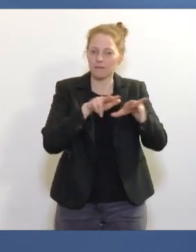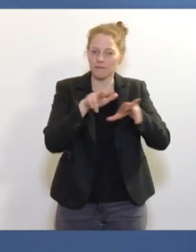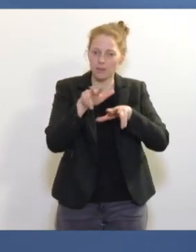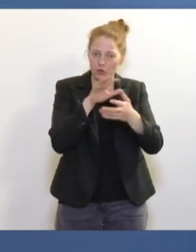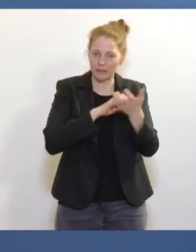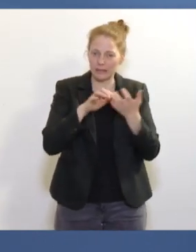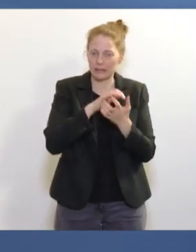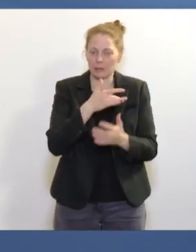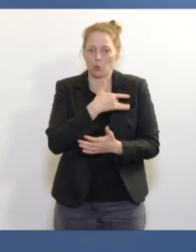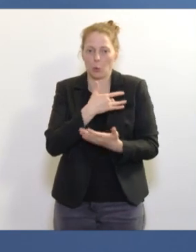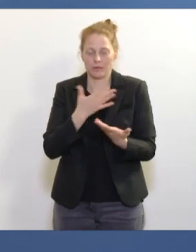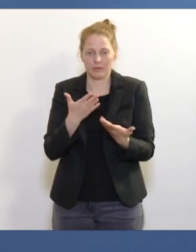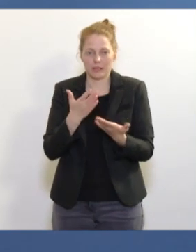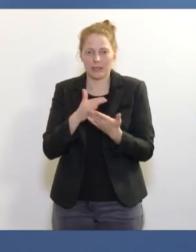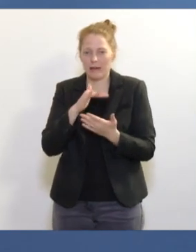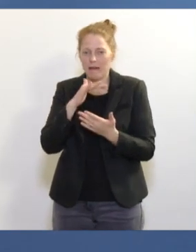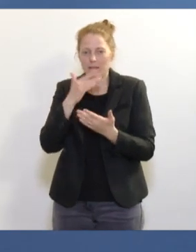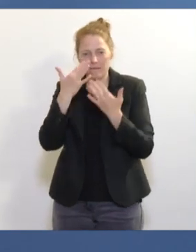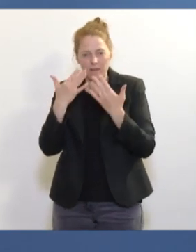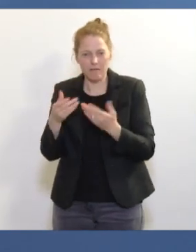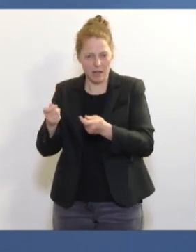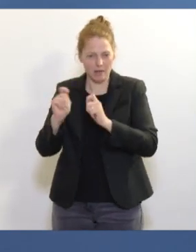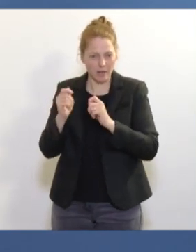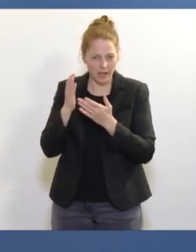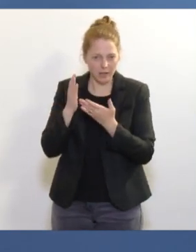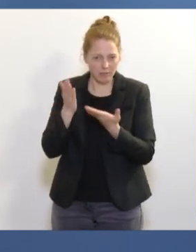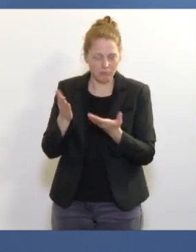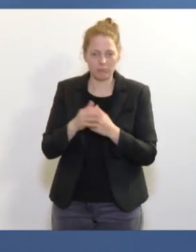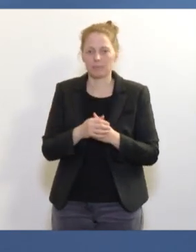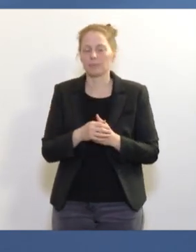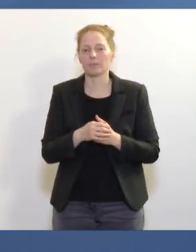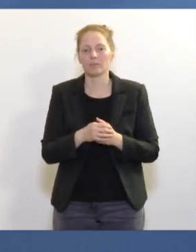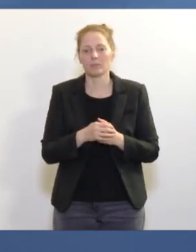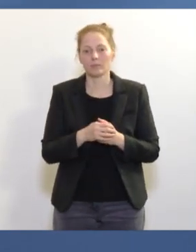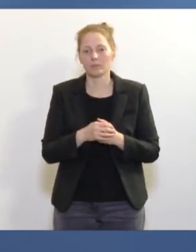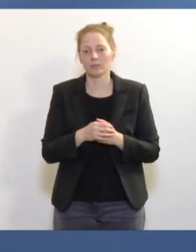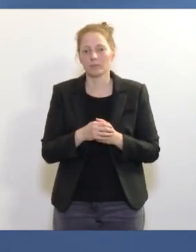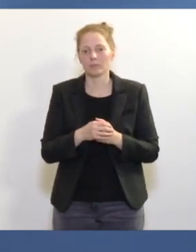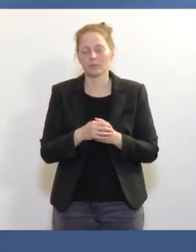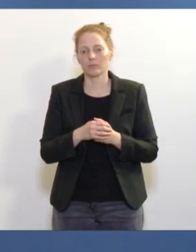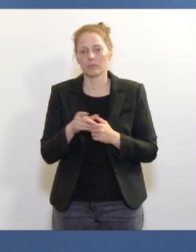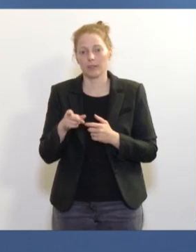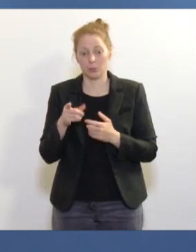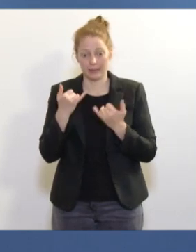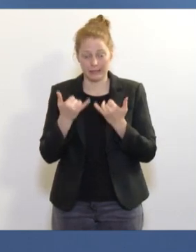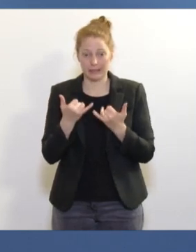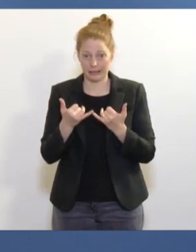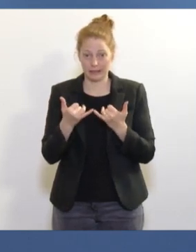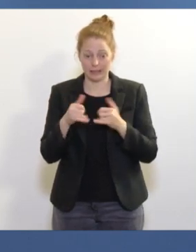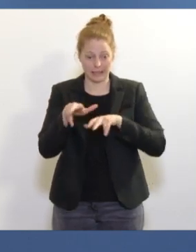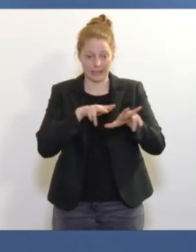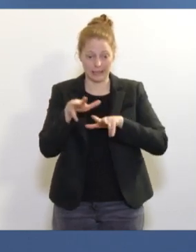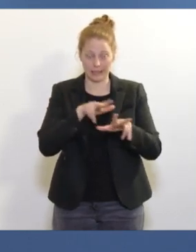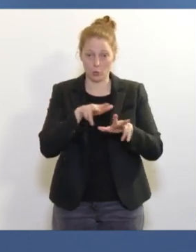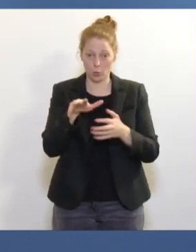sind? Ich ging so, dass man bei den Firmen, die durch die Decision von der